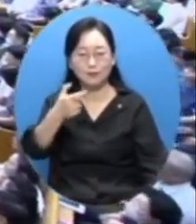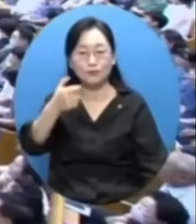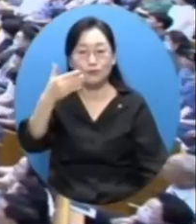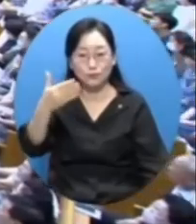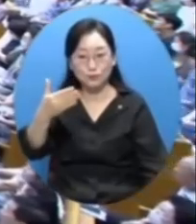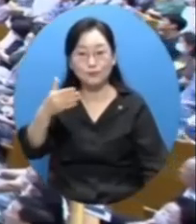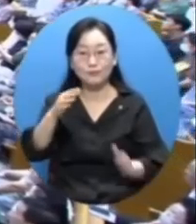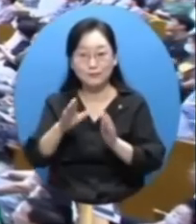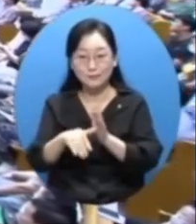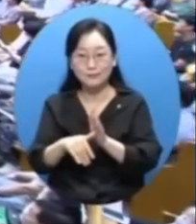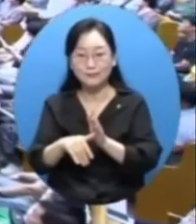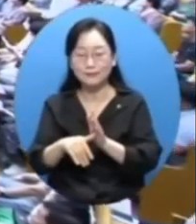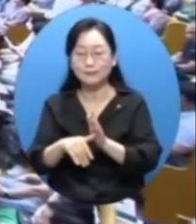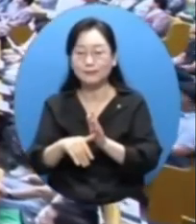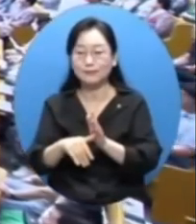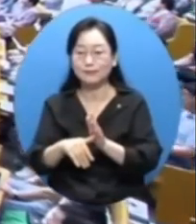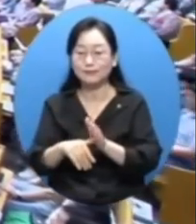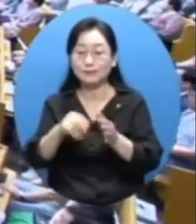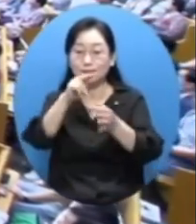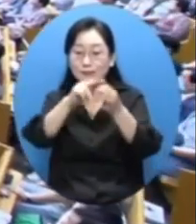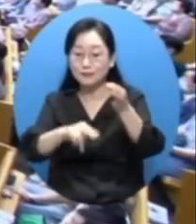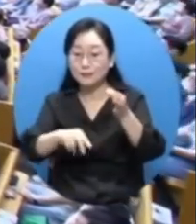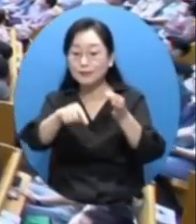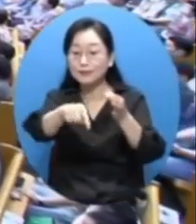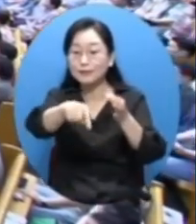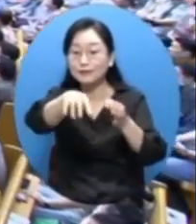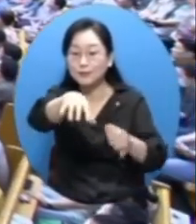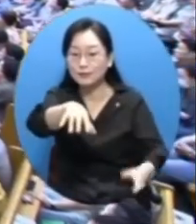1969년에 여의도 이곳에